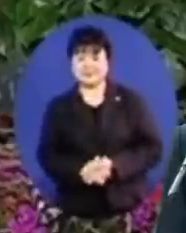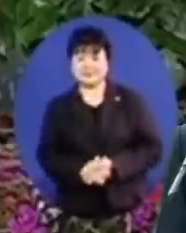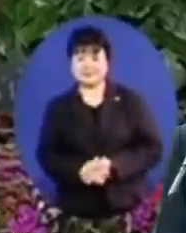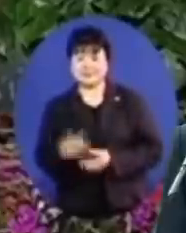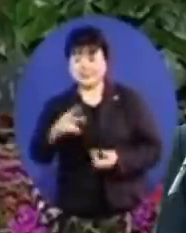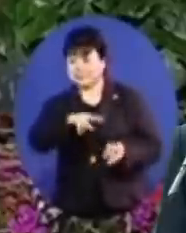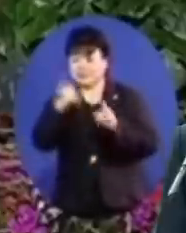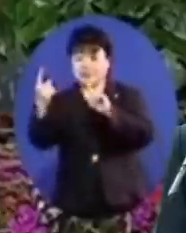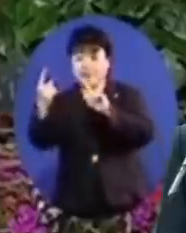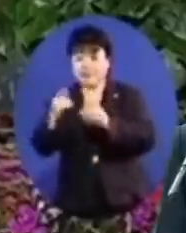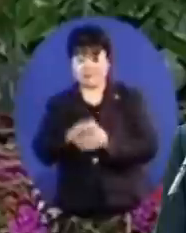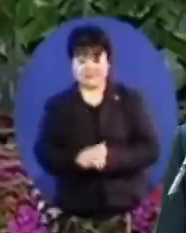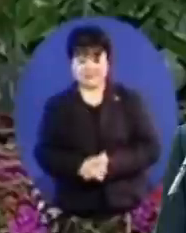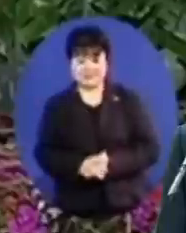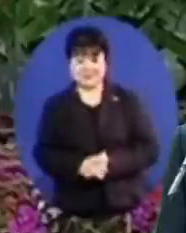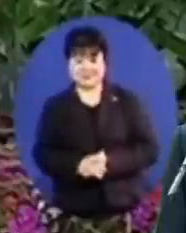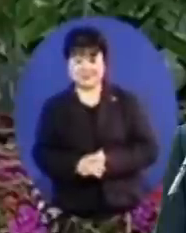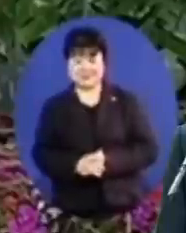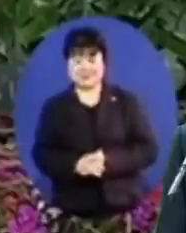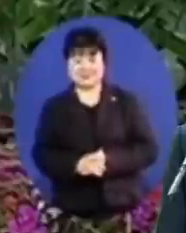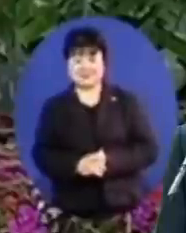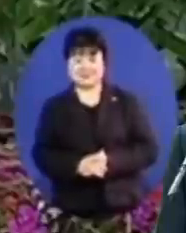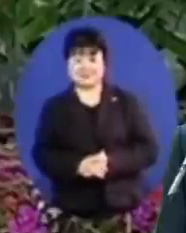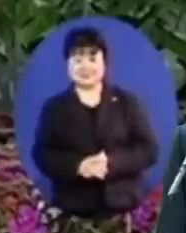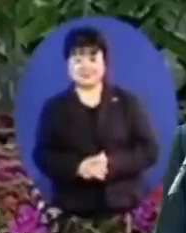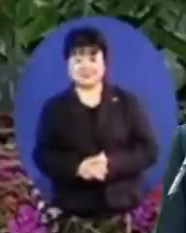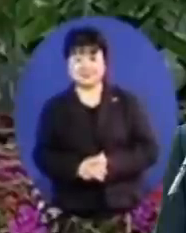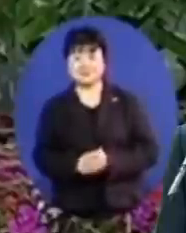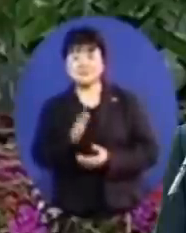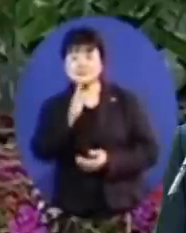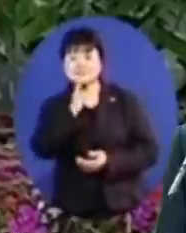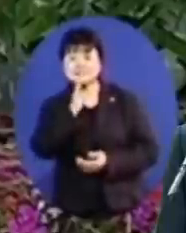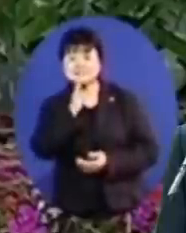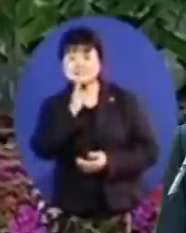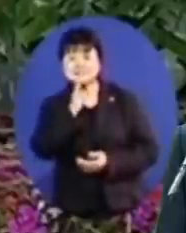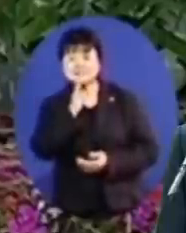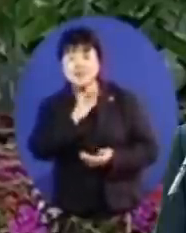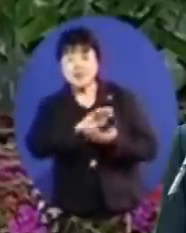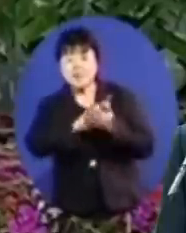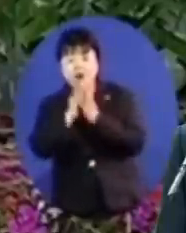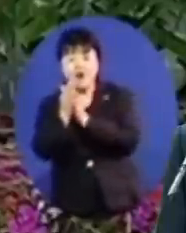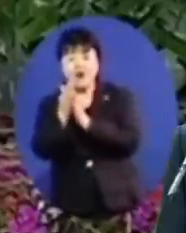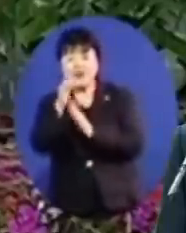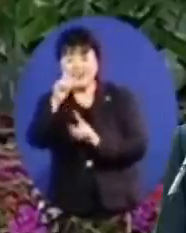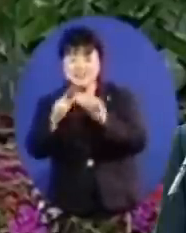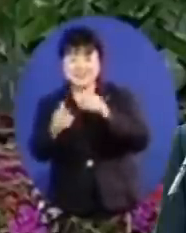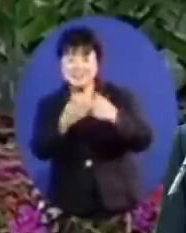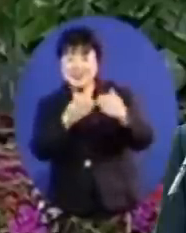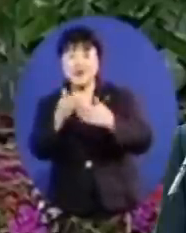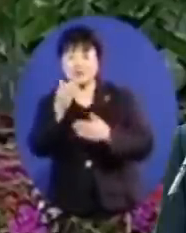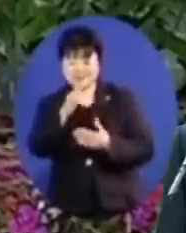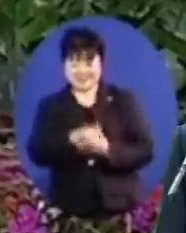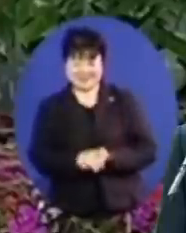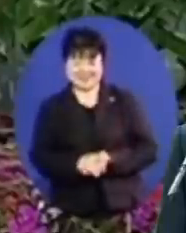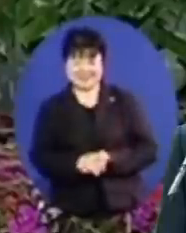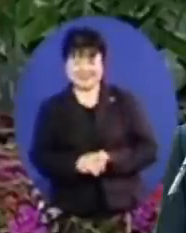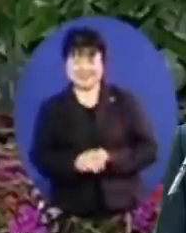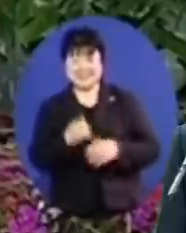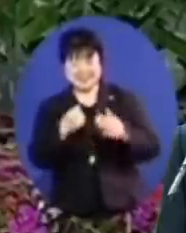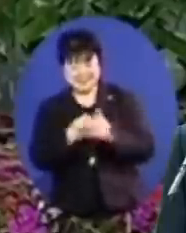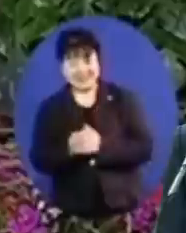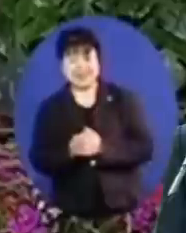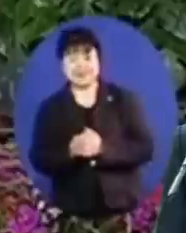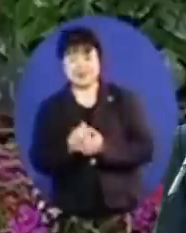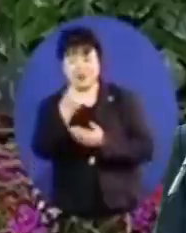상황의 변화에 불과하지. 육의 사람이 영의 사람으로 변화된 체험에 불과하지. 그렇기 때문에